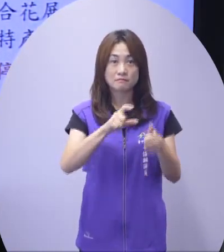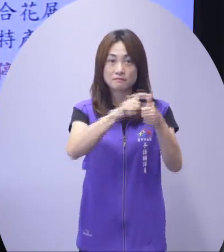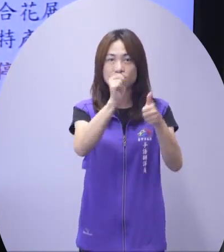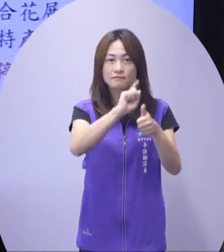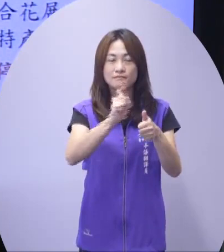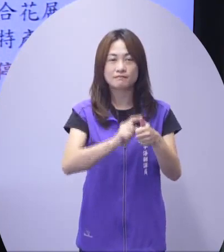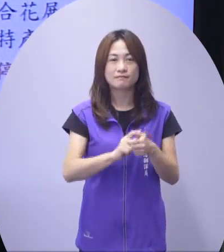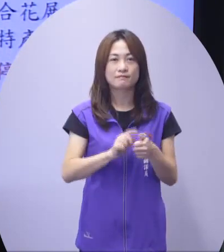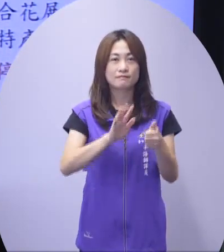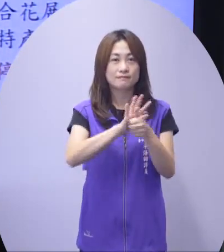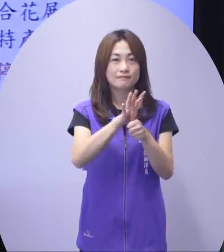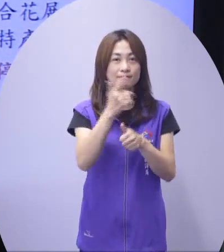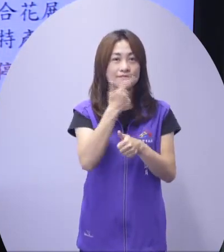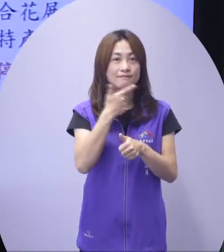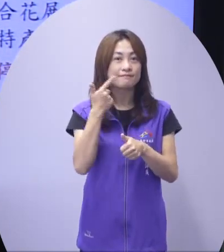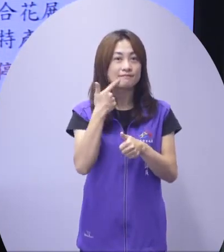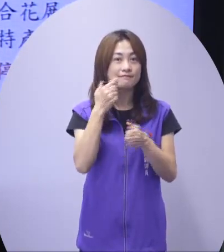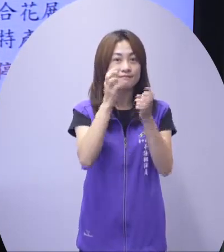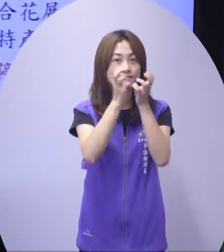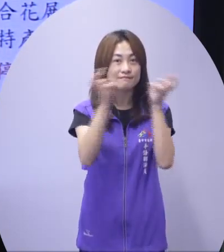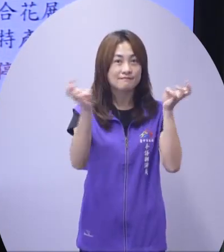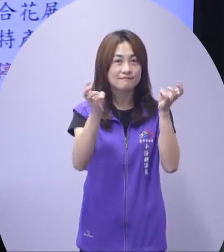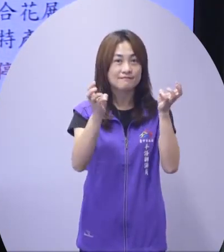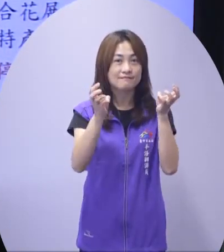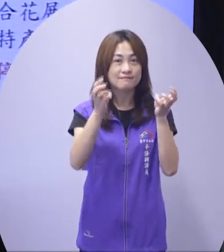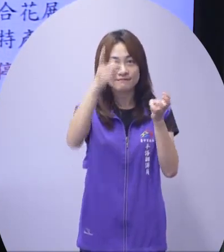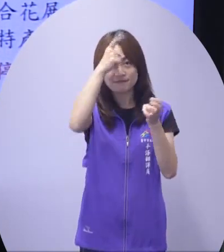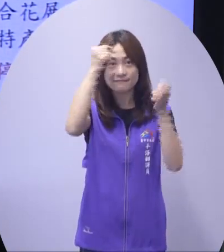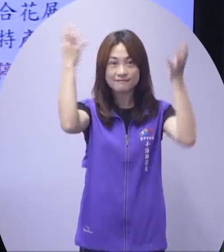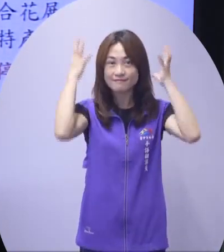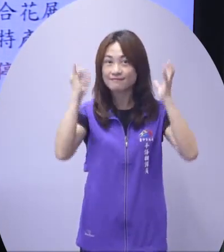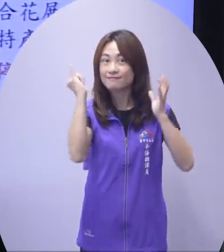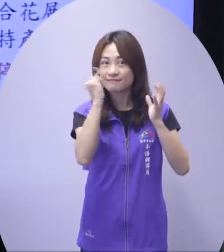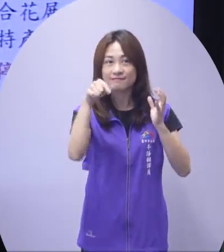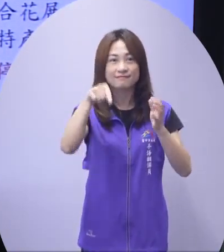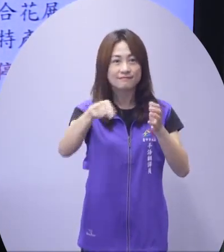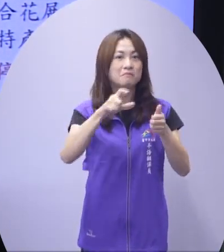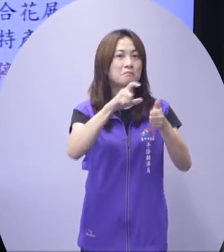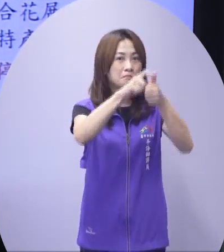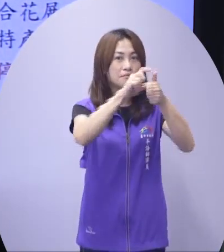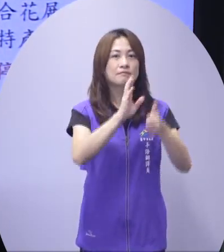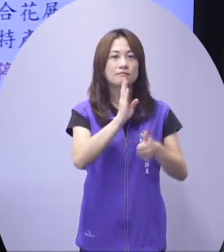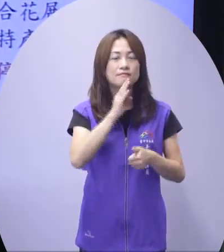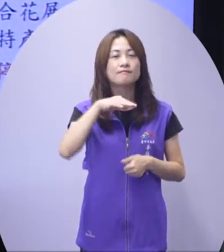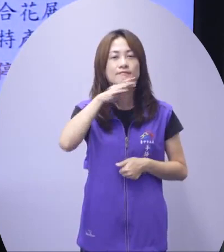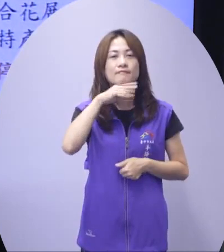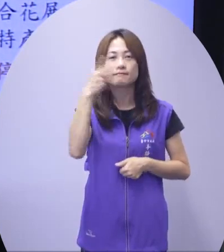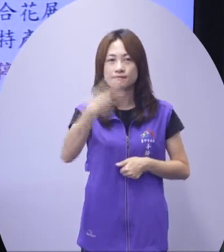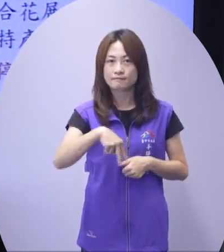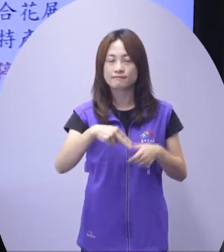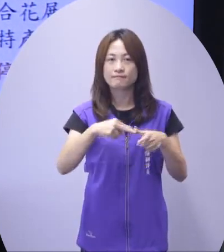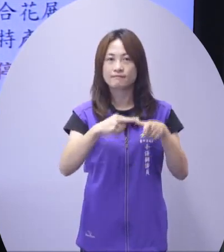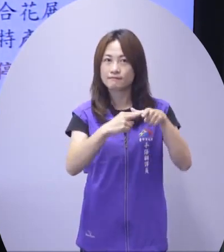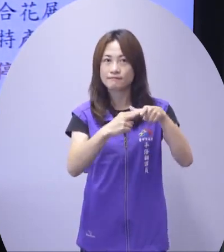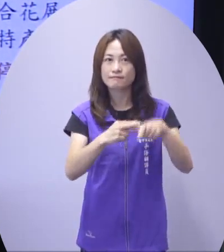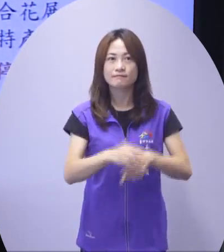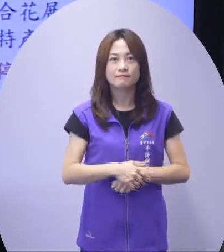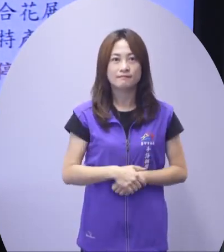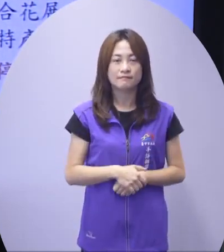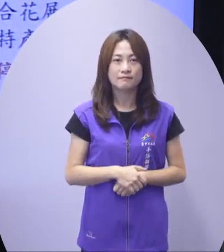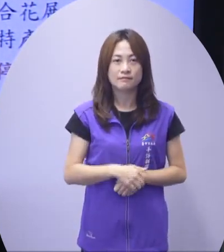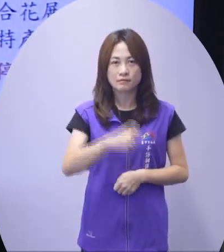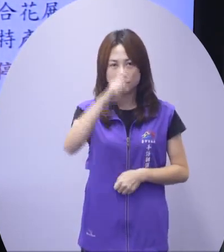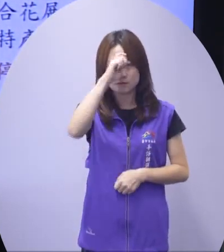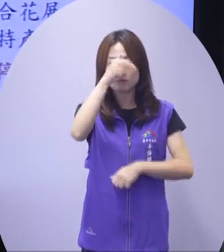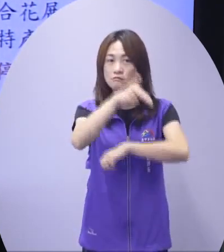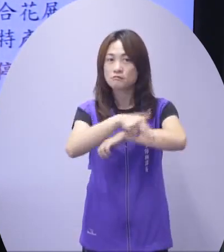探险主题，等下管理局会做相关的报告。那希望我们以新竹花海这样的一个规划内容来带动大台中